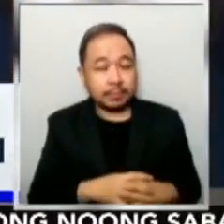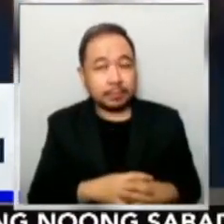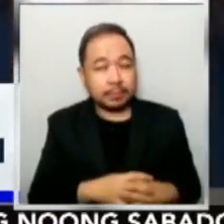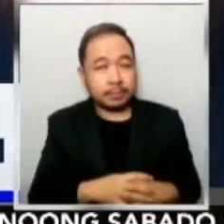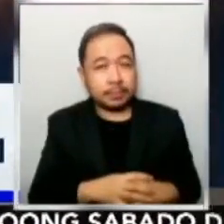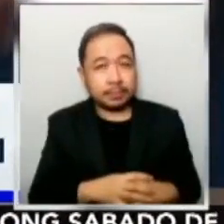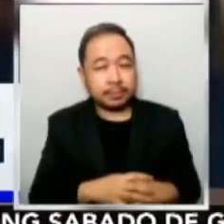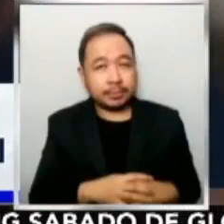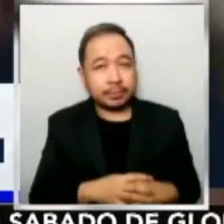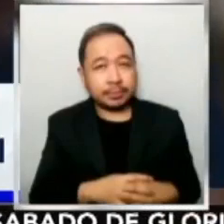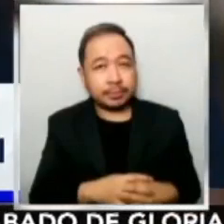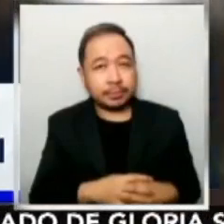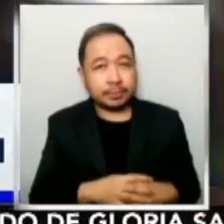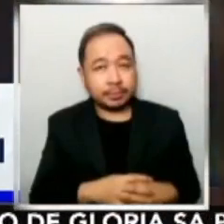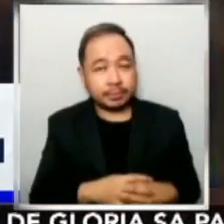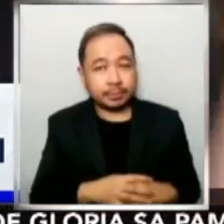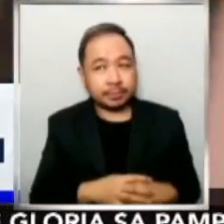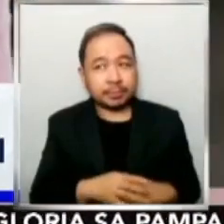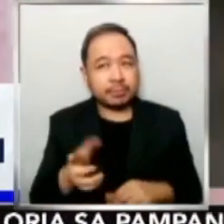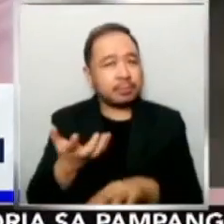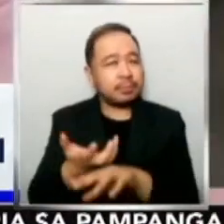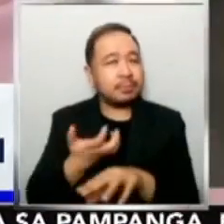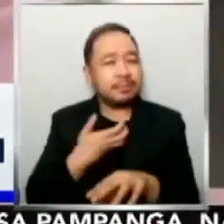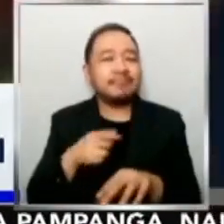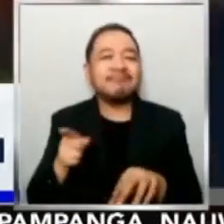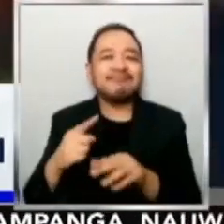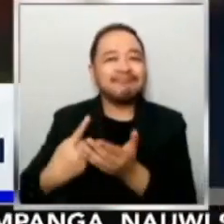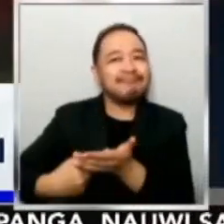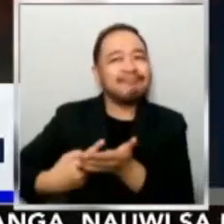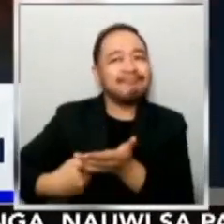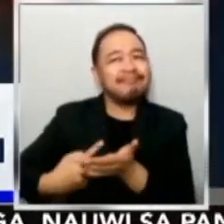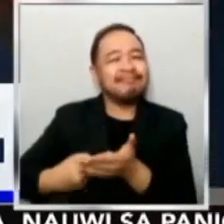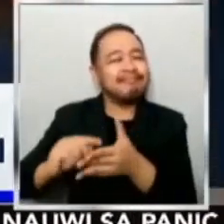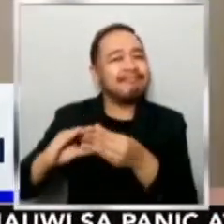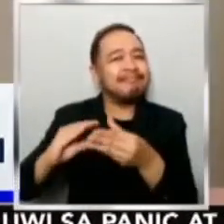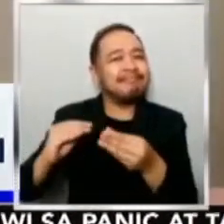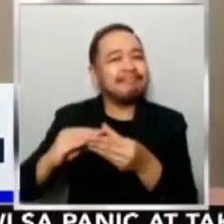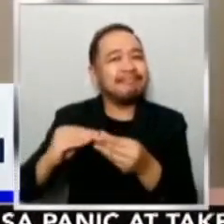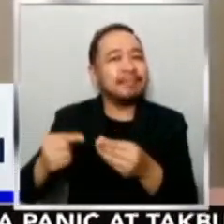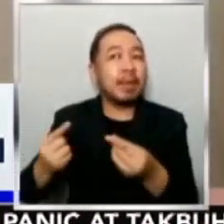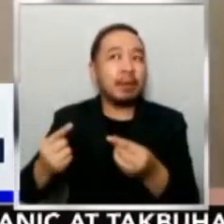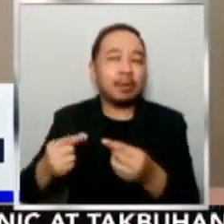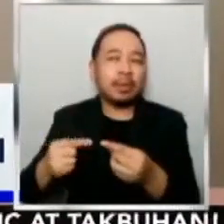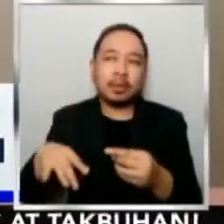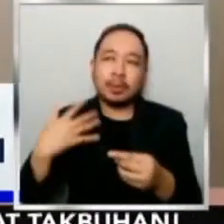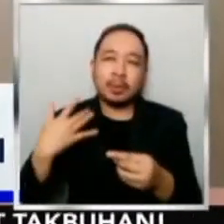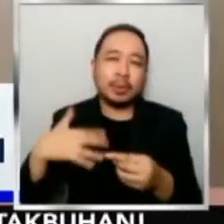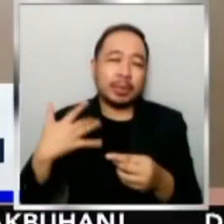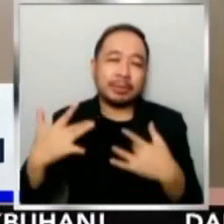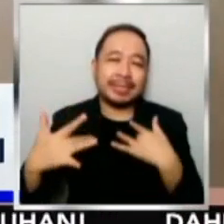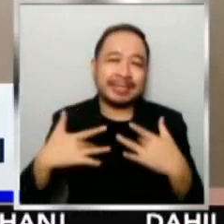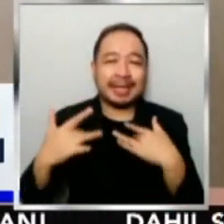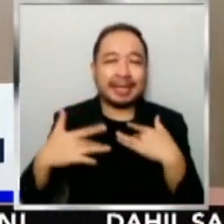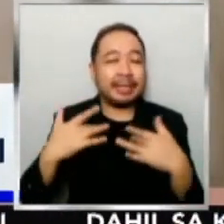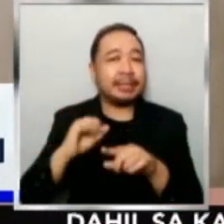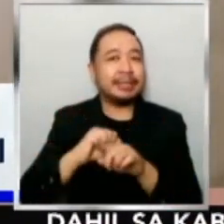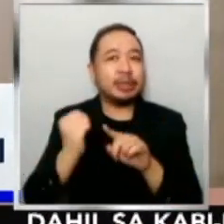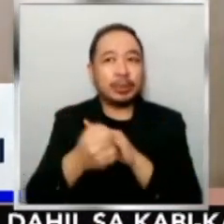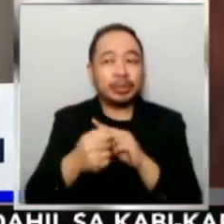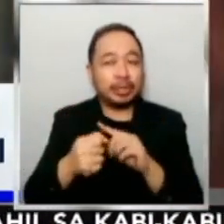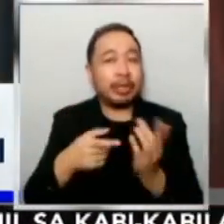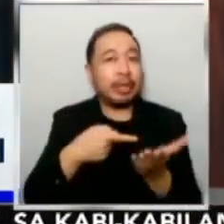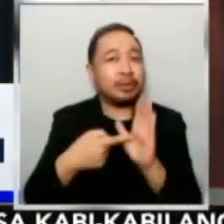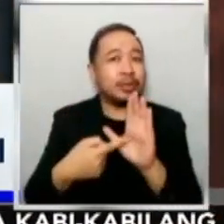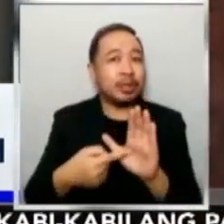You traitor! Pinag-usapan ng matitinding eksena at maiinit na revelasyon sa episode ng first suspense serye